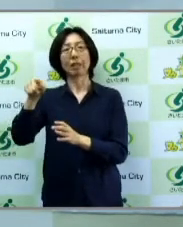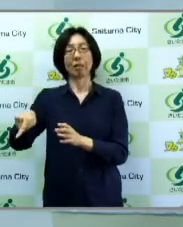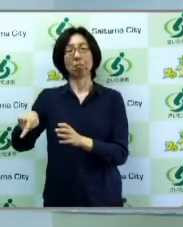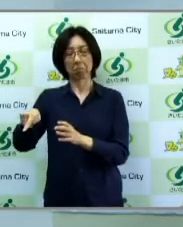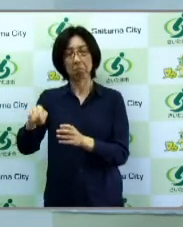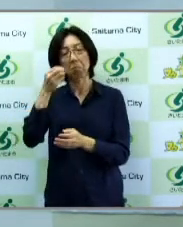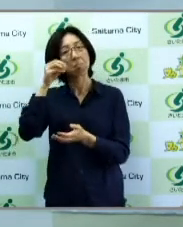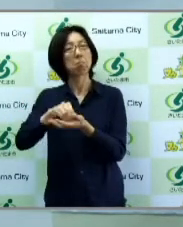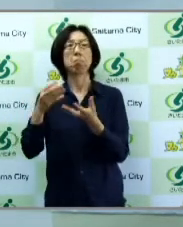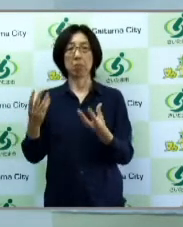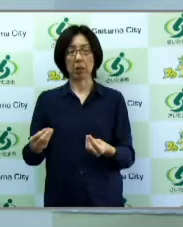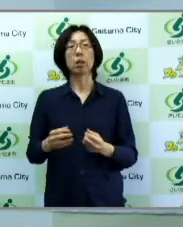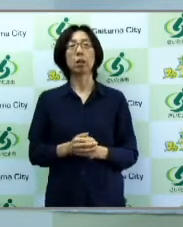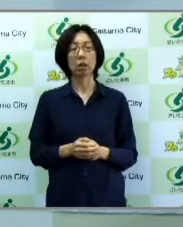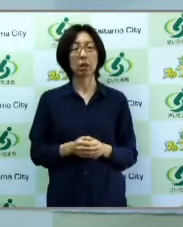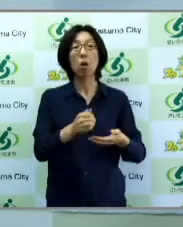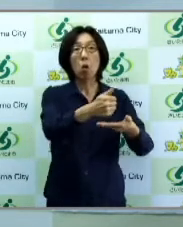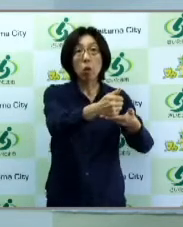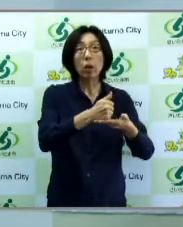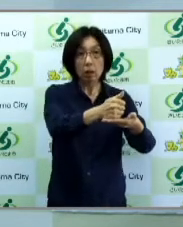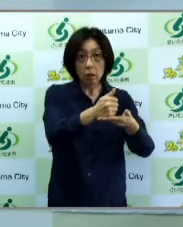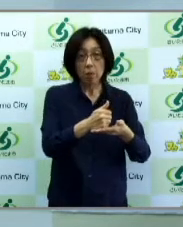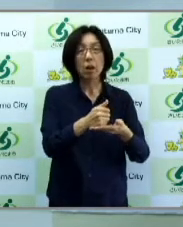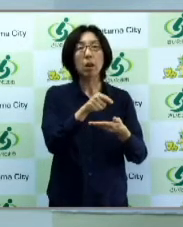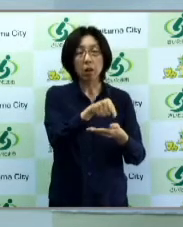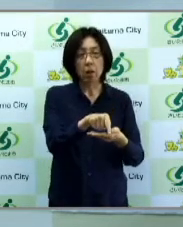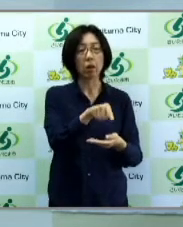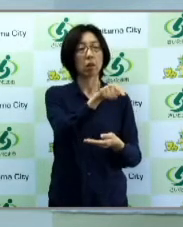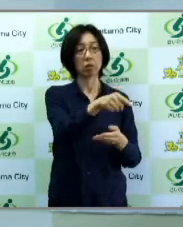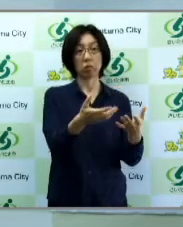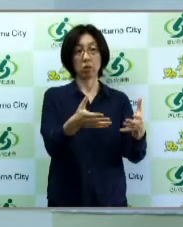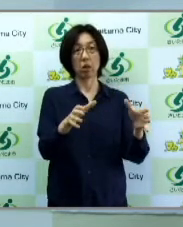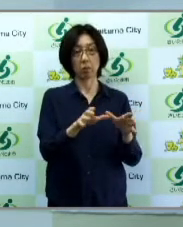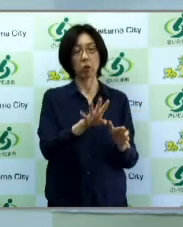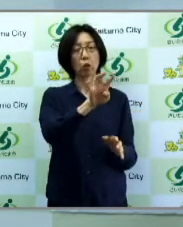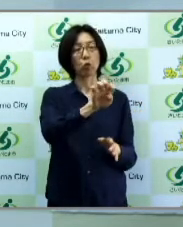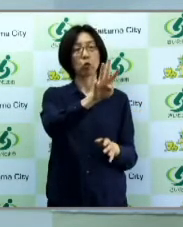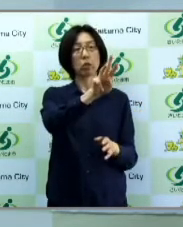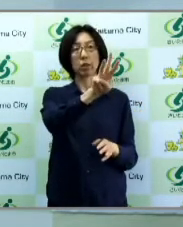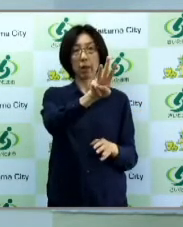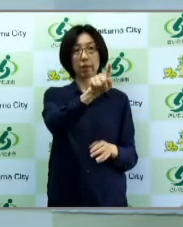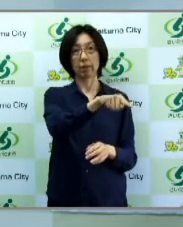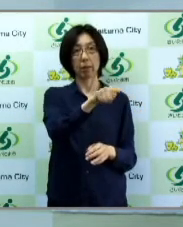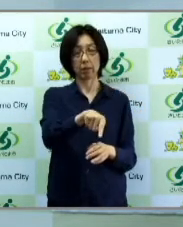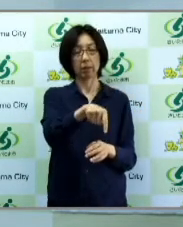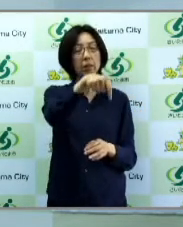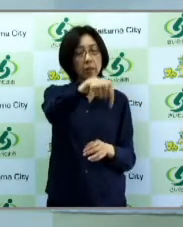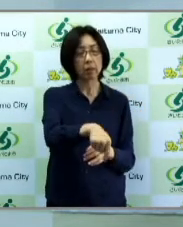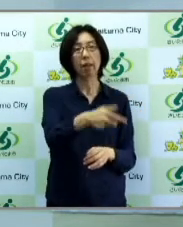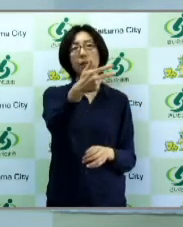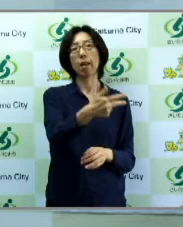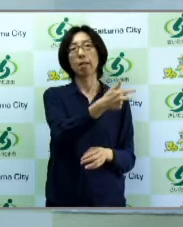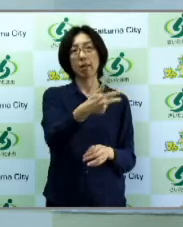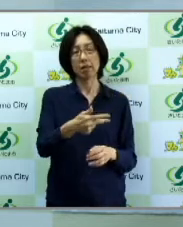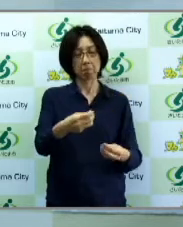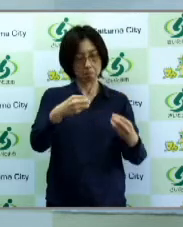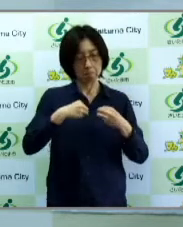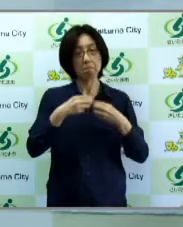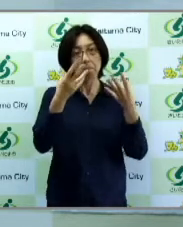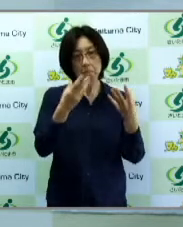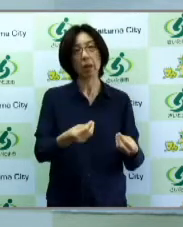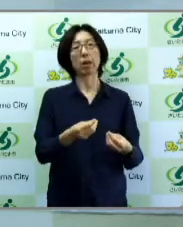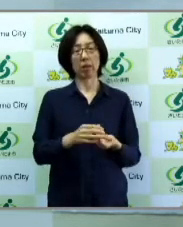さんについてでありますが、クラブグランデでは43名の検査を実施し、7名の陽性者が出ております